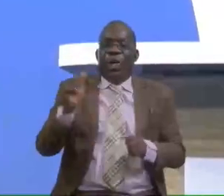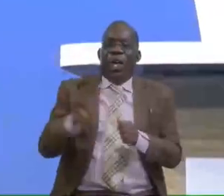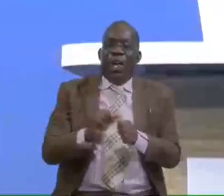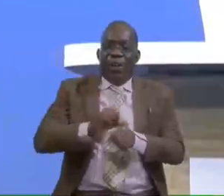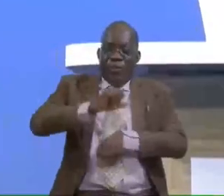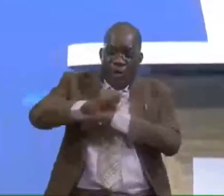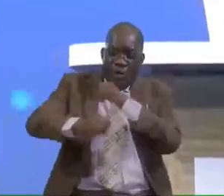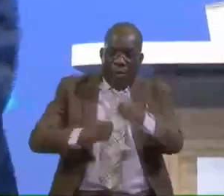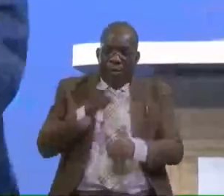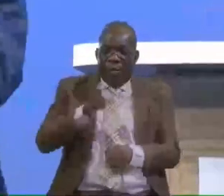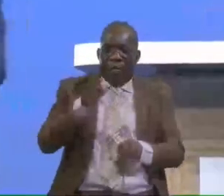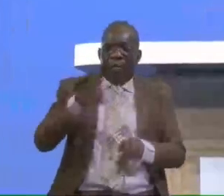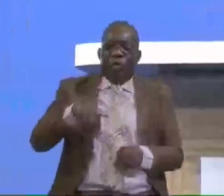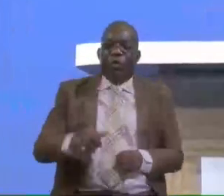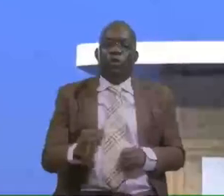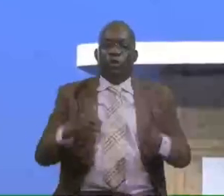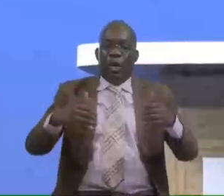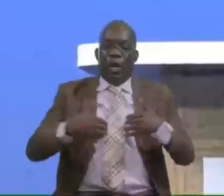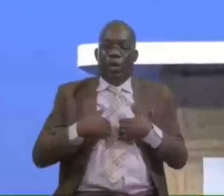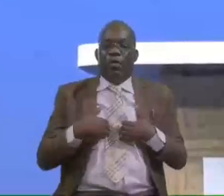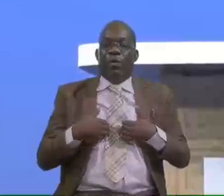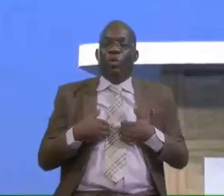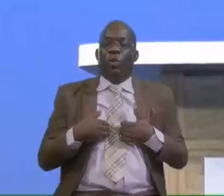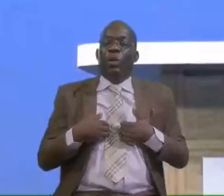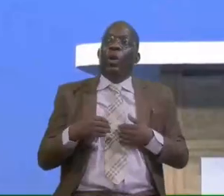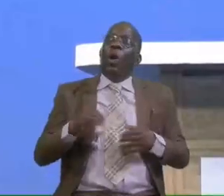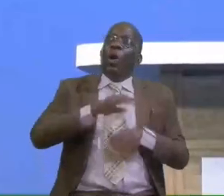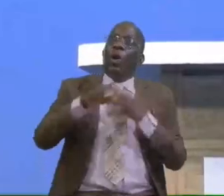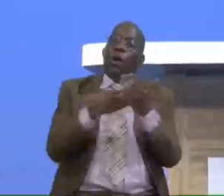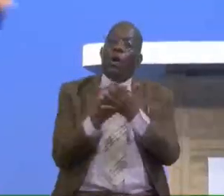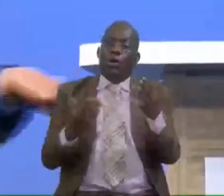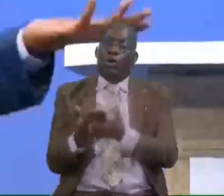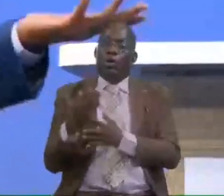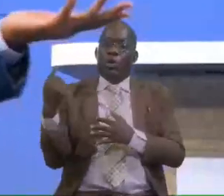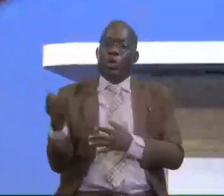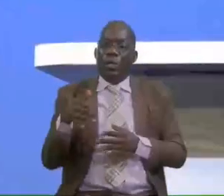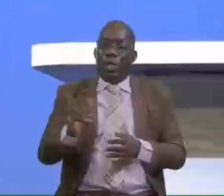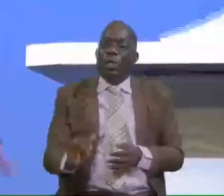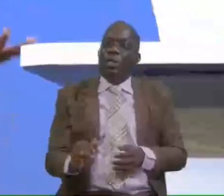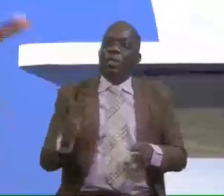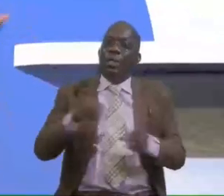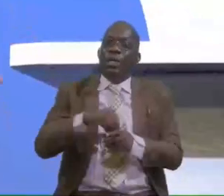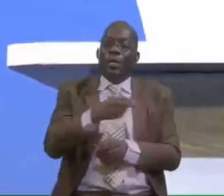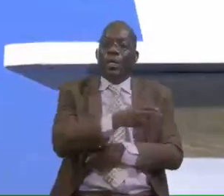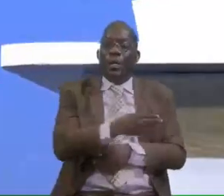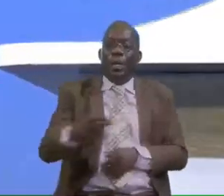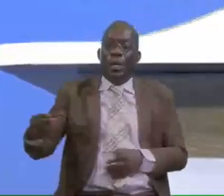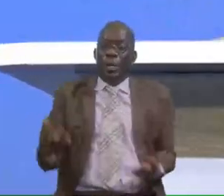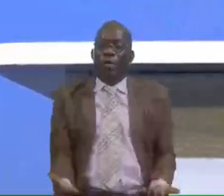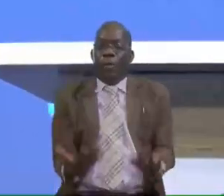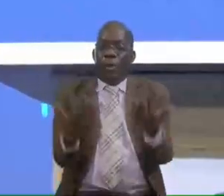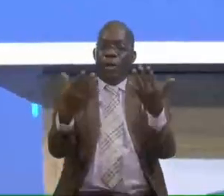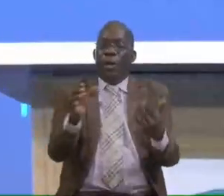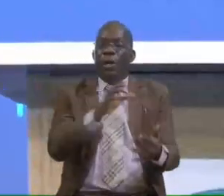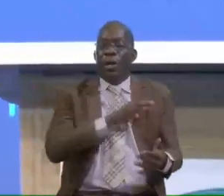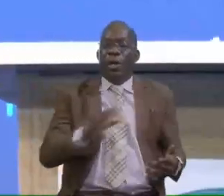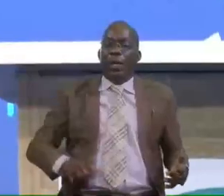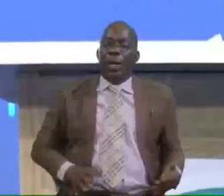que tu devrais avoir tout au long de l'éternité en enfer, Christ a tout